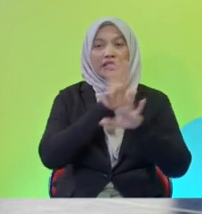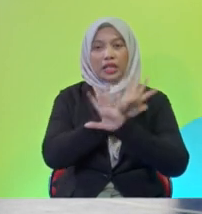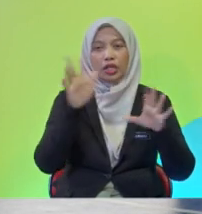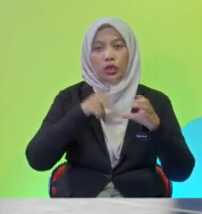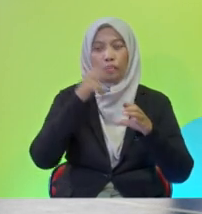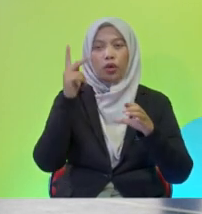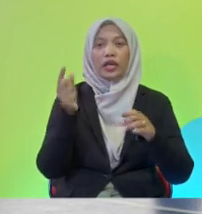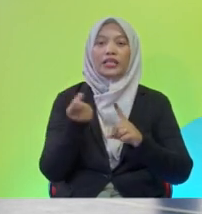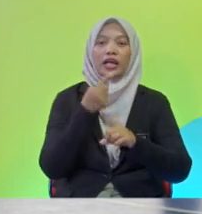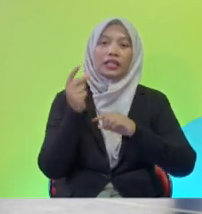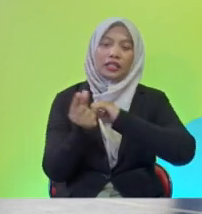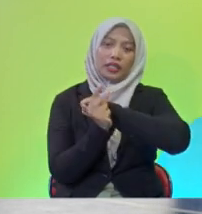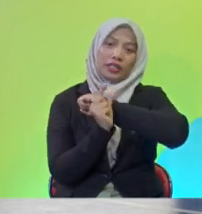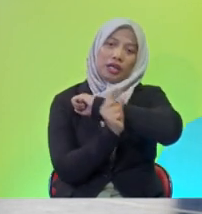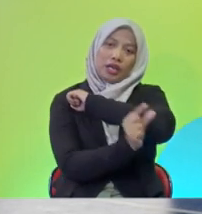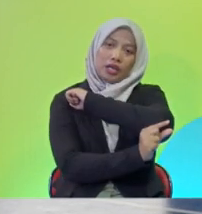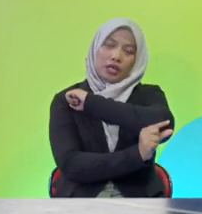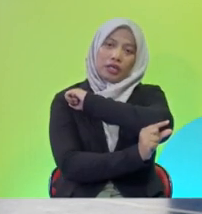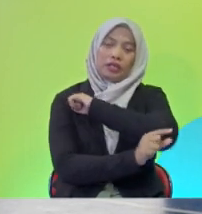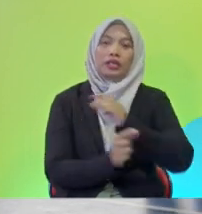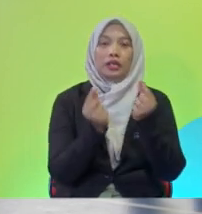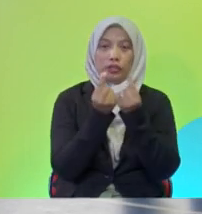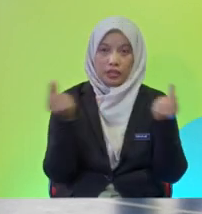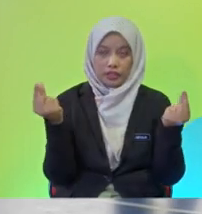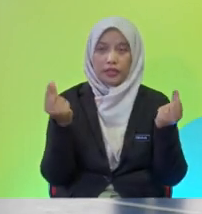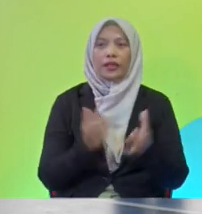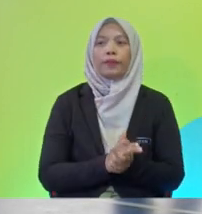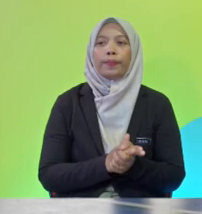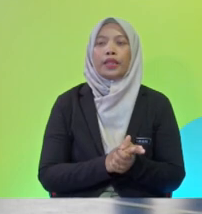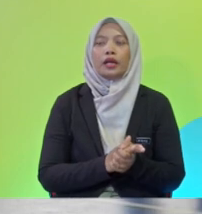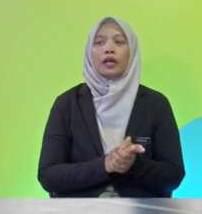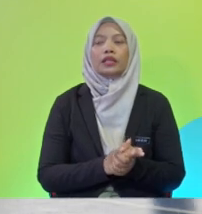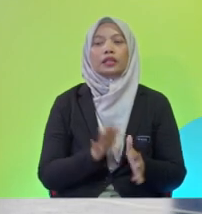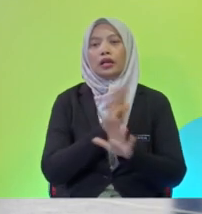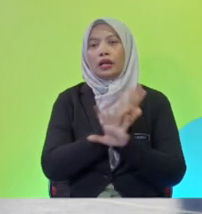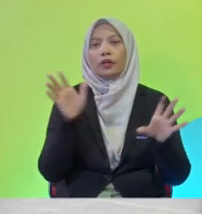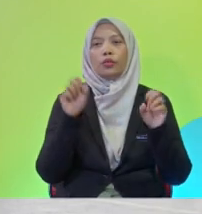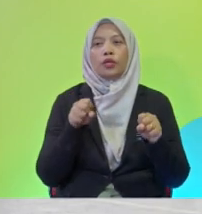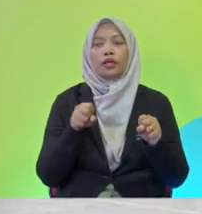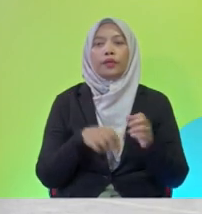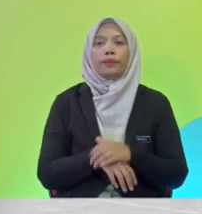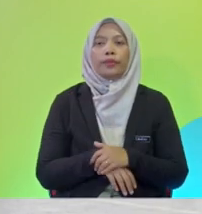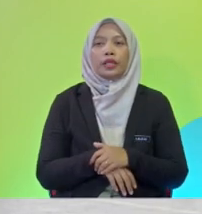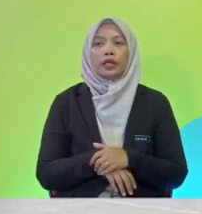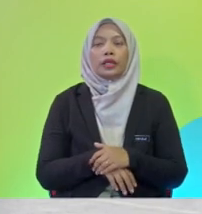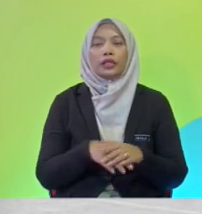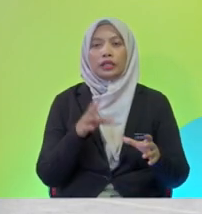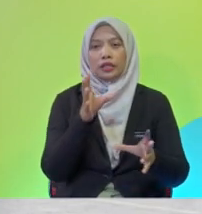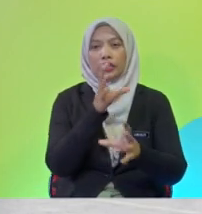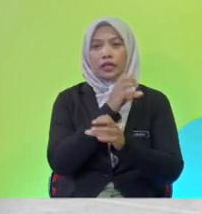okey, sebab bola itu tak direct datang ke badan kita. Okey. Dia masuk balik juga. Dia tak boleh. Alamak. Kita doalah supaya